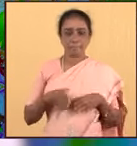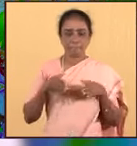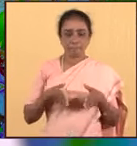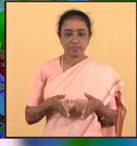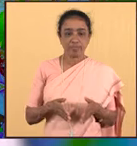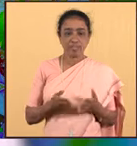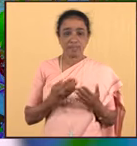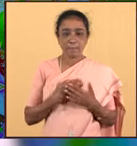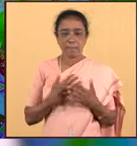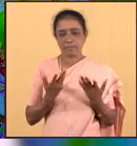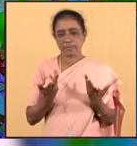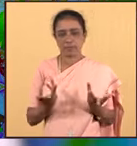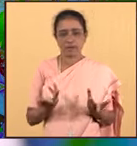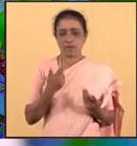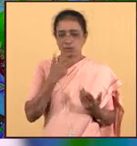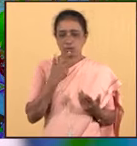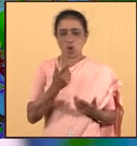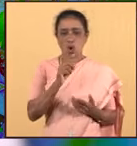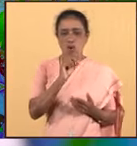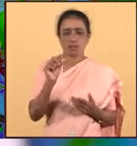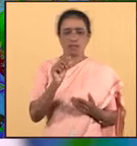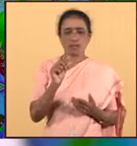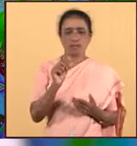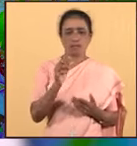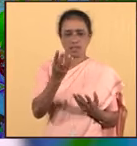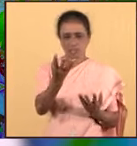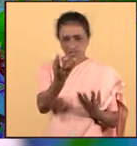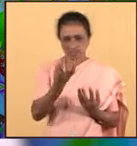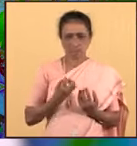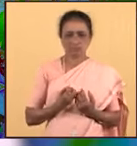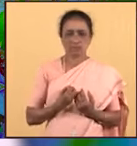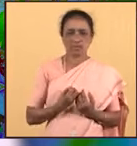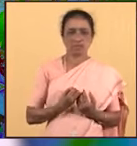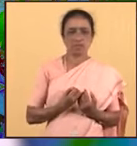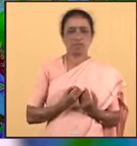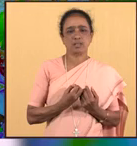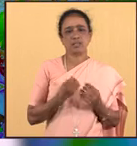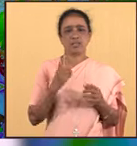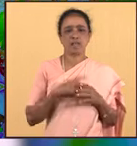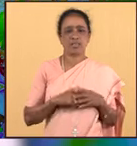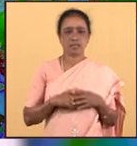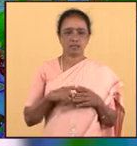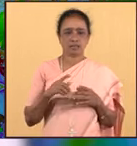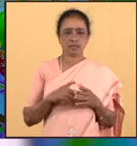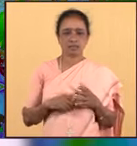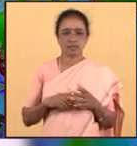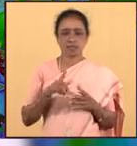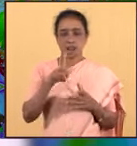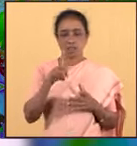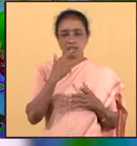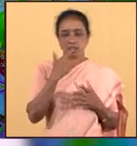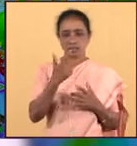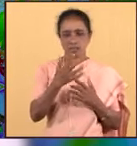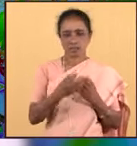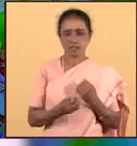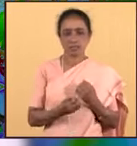சமய சார்பின்மை என்ற சொல் எதிலிருந்து எடுக்கப்பட்டது என்றால் லத்தீன் சொல் என்று எடுக்கப்பட்டது. அந்த